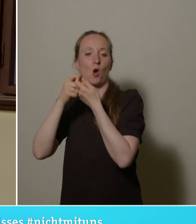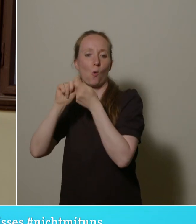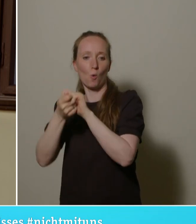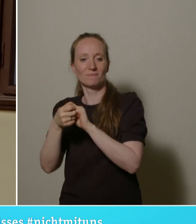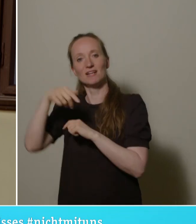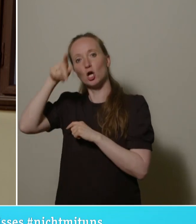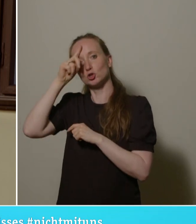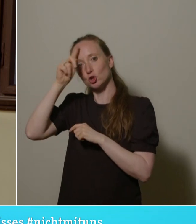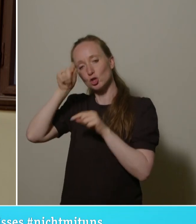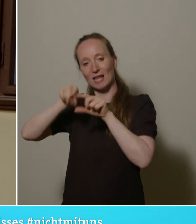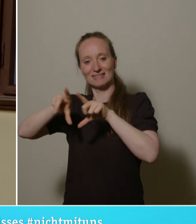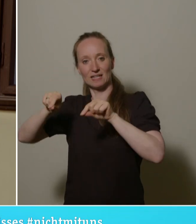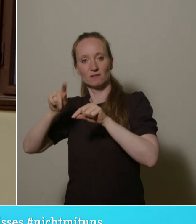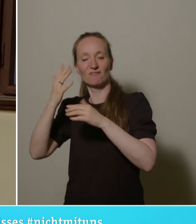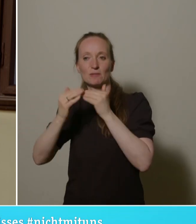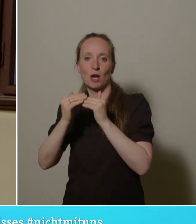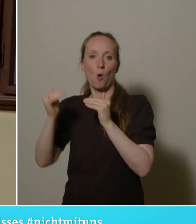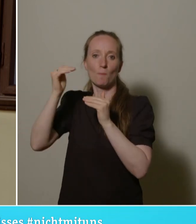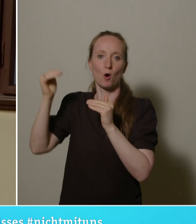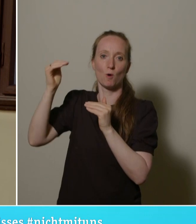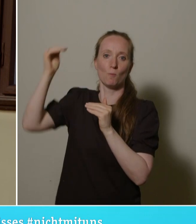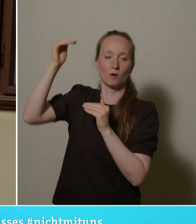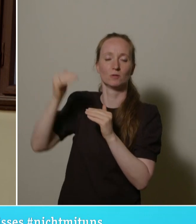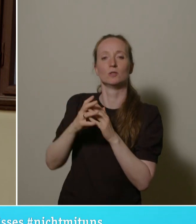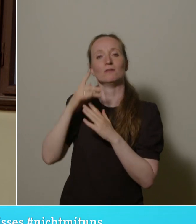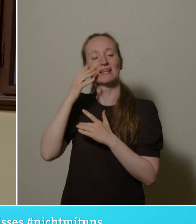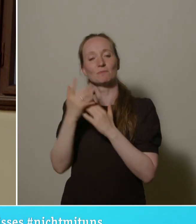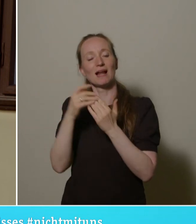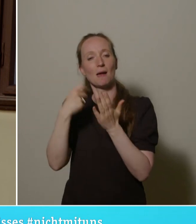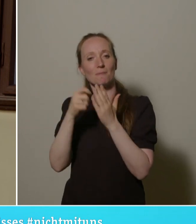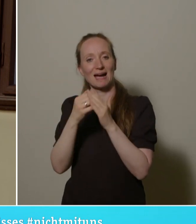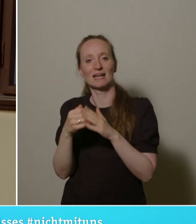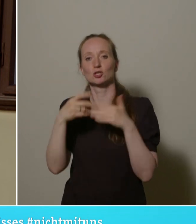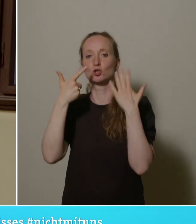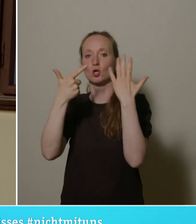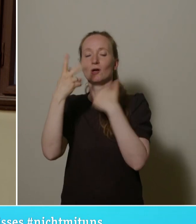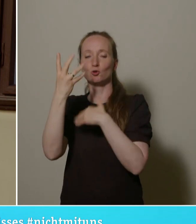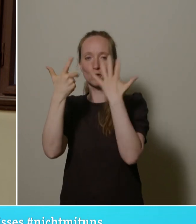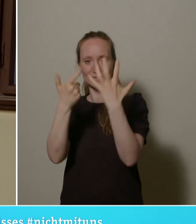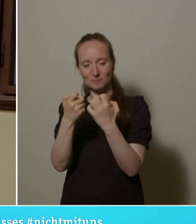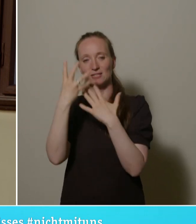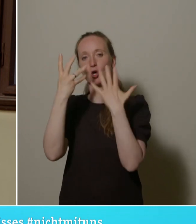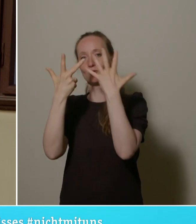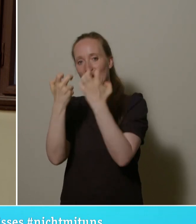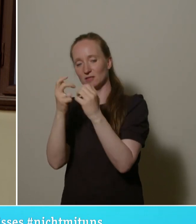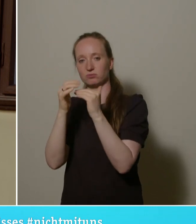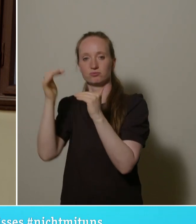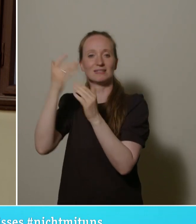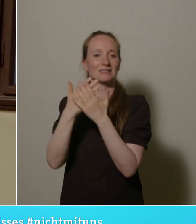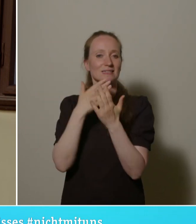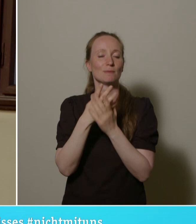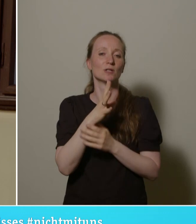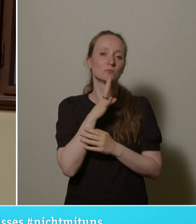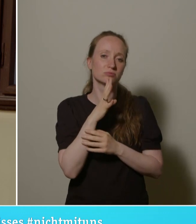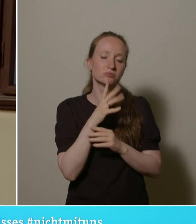sie es irgendwann mal hochsetzen können auf 59, 69, 79, 89 und so weiter Euro. Von daher lassen sie uns wenigstens beim Sprachgebrauch 49 Euro